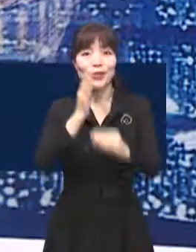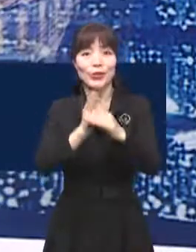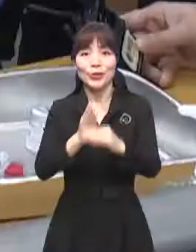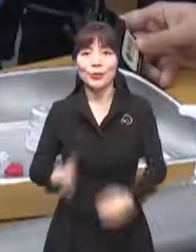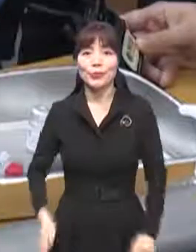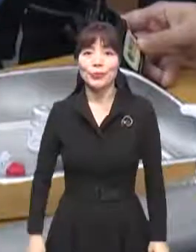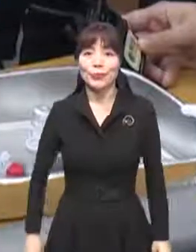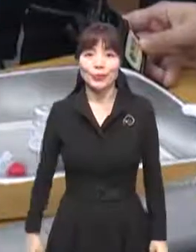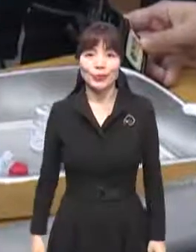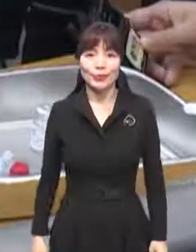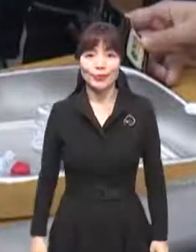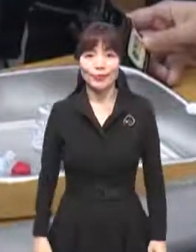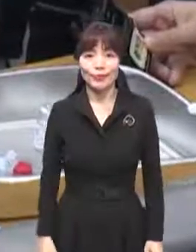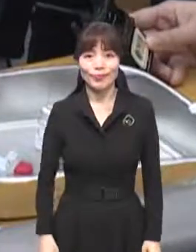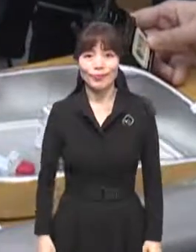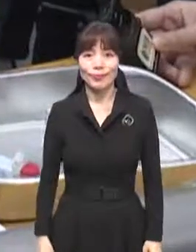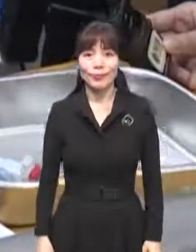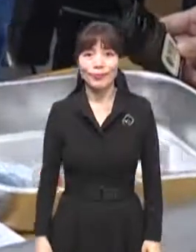보도입니다.